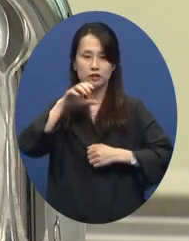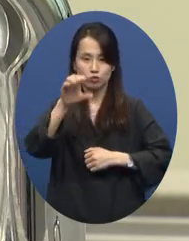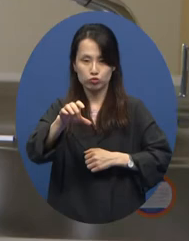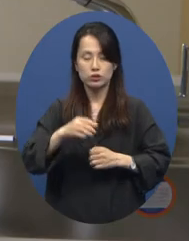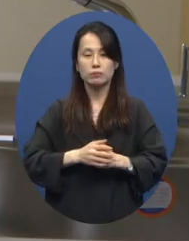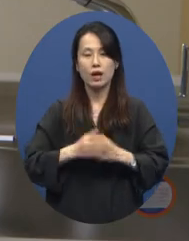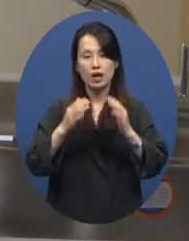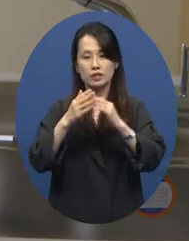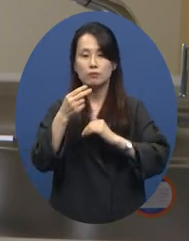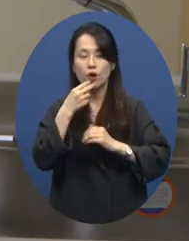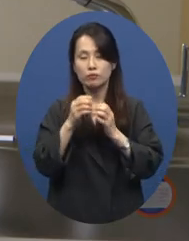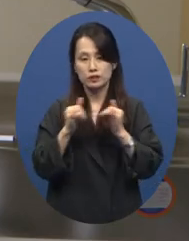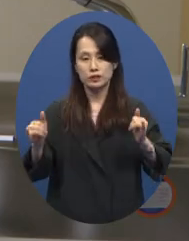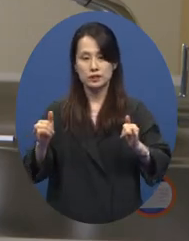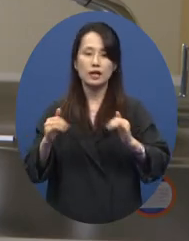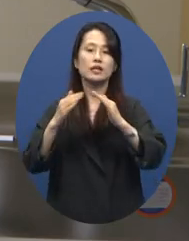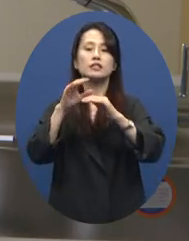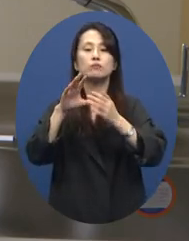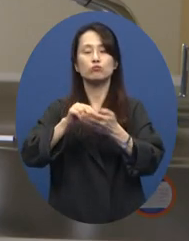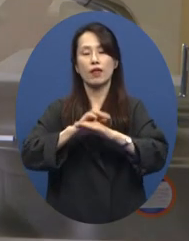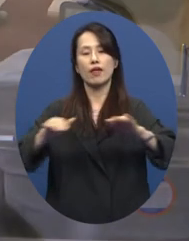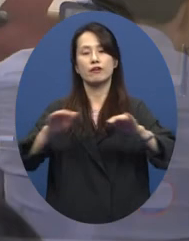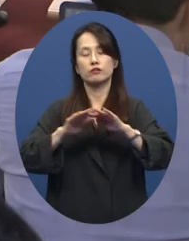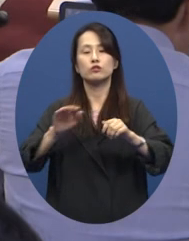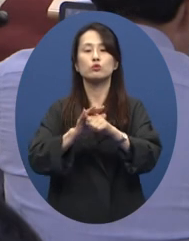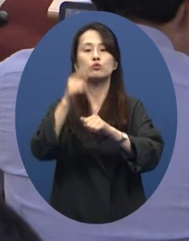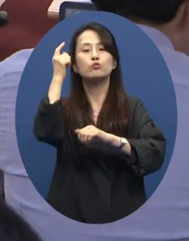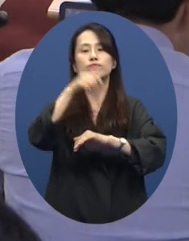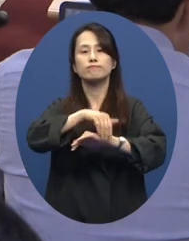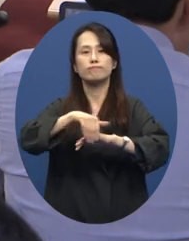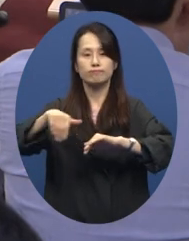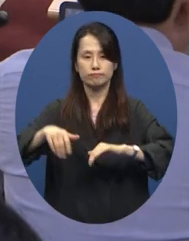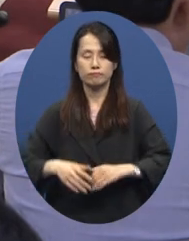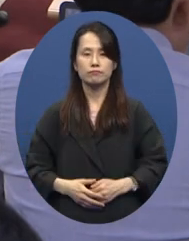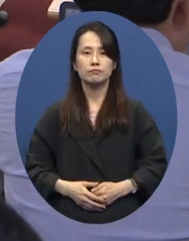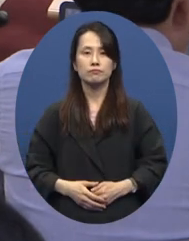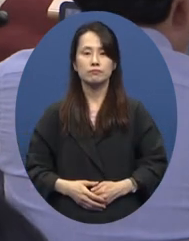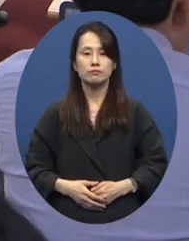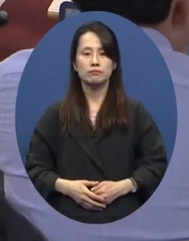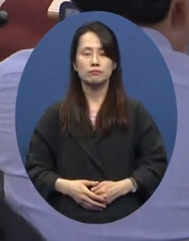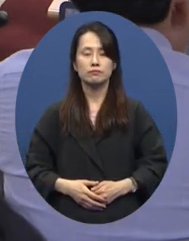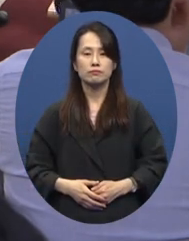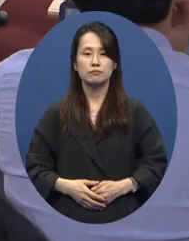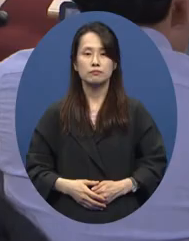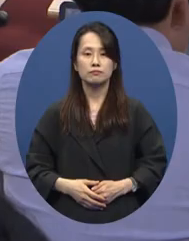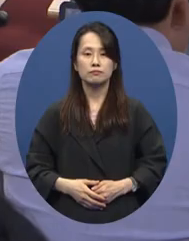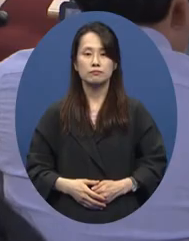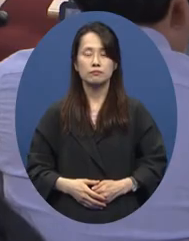무주택 서민 5천 가구의 주거 부담을 덜어줄 계획입니다. 경기GTV 한선지입니다.